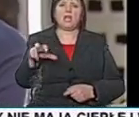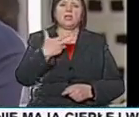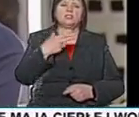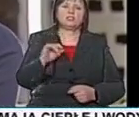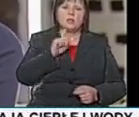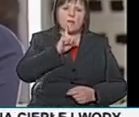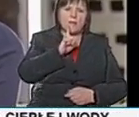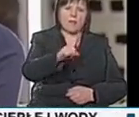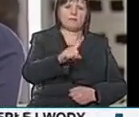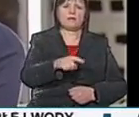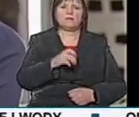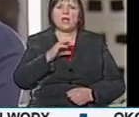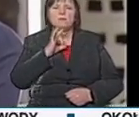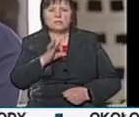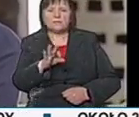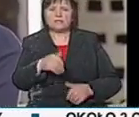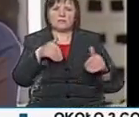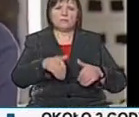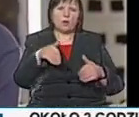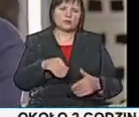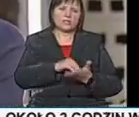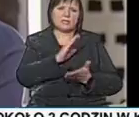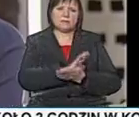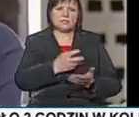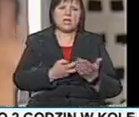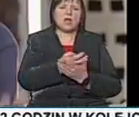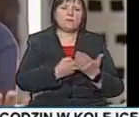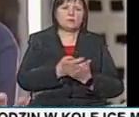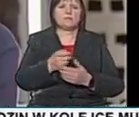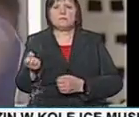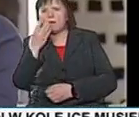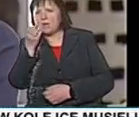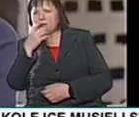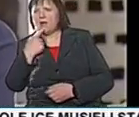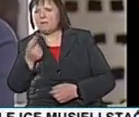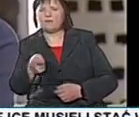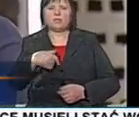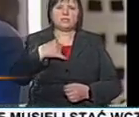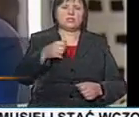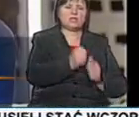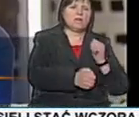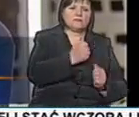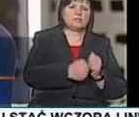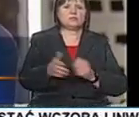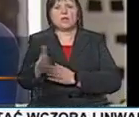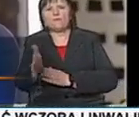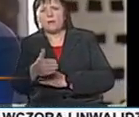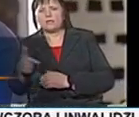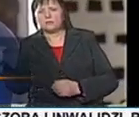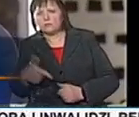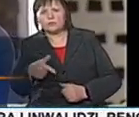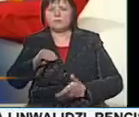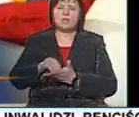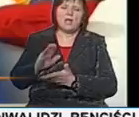to, czy rzeczywiście specjalista może zapisać nas w lutym, na maj, a powiedzieć nam w styczniu, że mamy zatelefonować w marcu, żeby się zapisać na grudzień